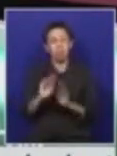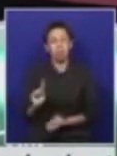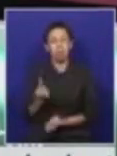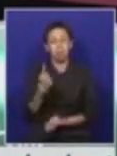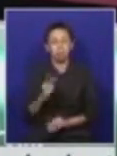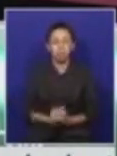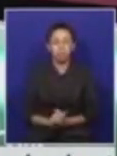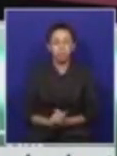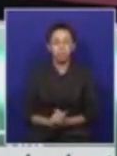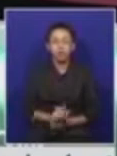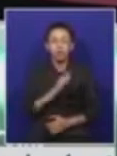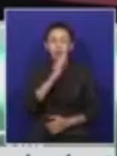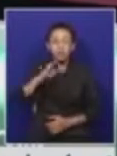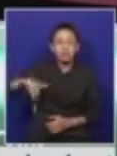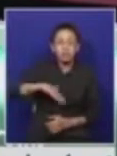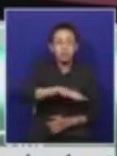ฮะซึ่งถ้าพวกเราหรือองค์กรภาคประชาชนหรือหน่วยงานทุกหน่วยงานไม่มาบรณาการหรือไม่ช่วยเหลือกันผมว่าปัญหามันจะต้องลึกแล้วก็ก็ขยายนำไปสู่การไม่เกิดสันติสุขในพื้นที่อย่างแน่นอนแต่วันนี้ผมกำลังจะบอกว่า